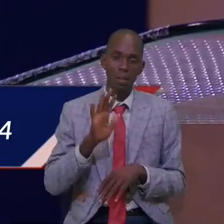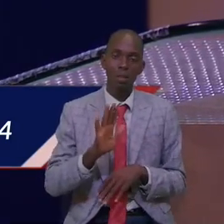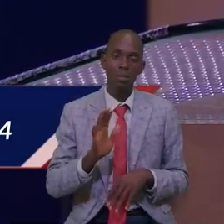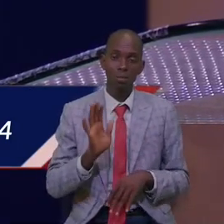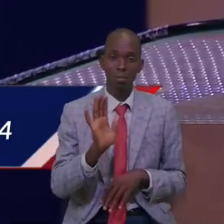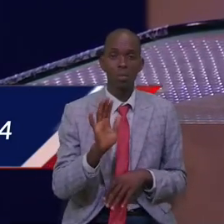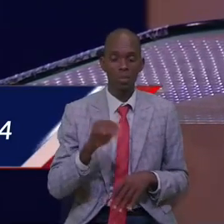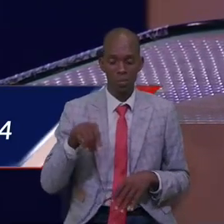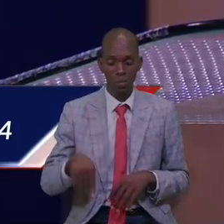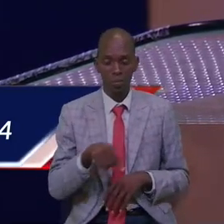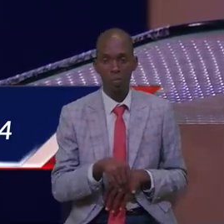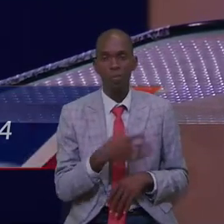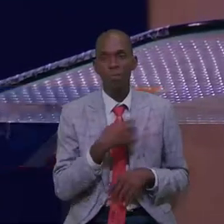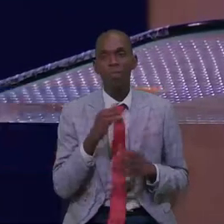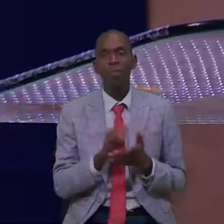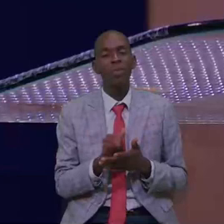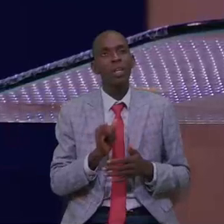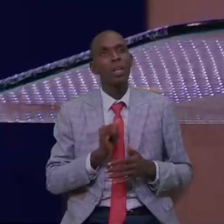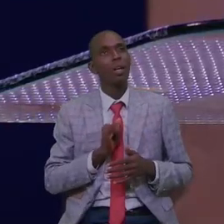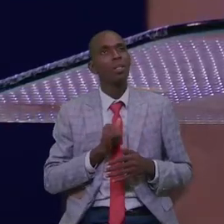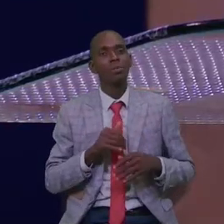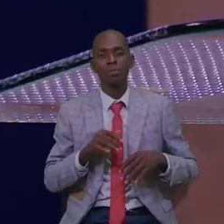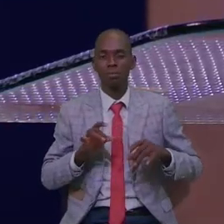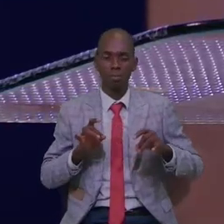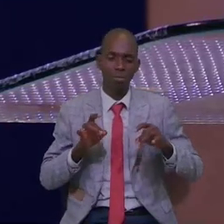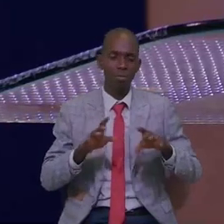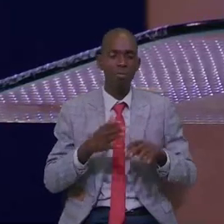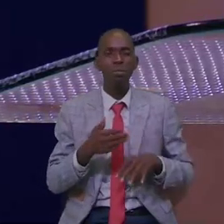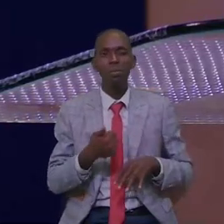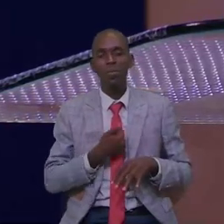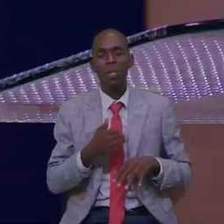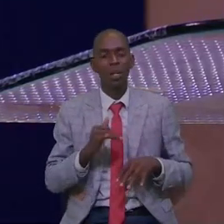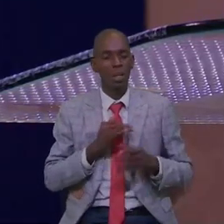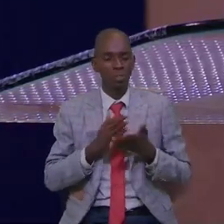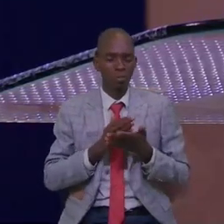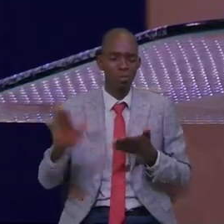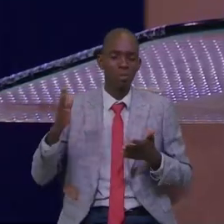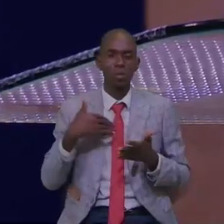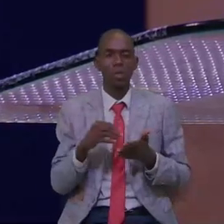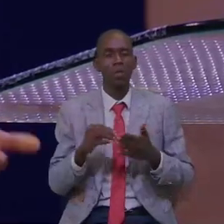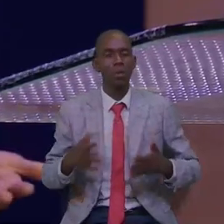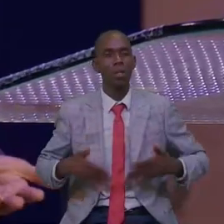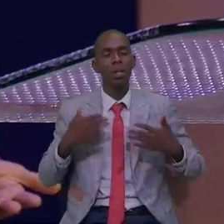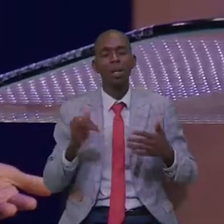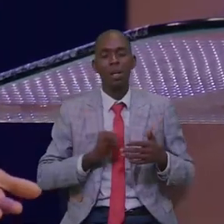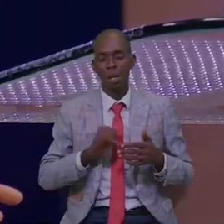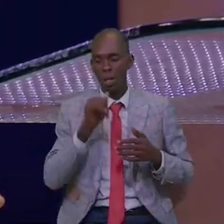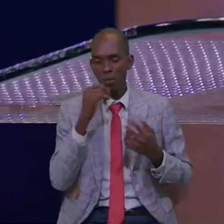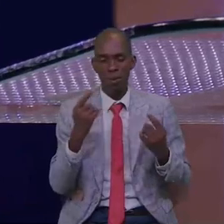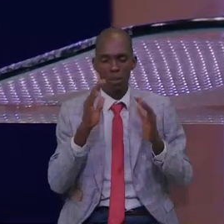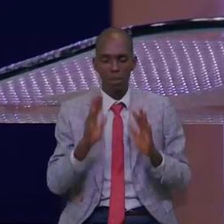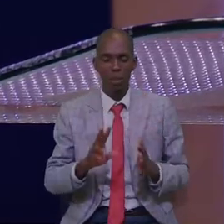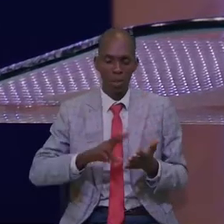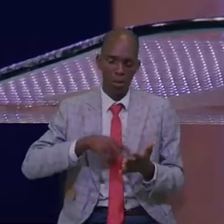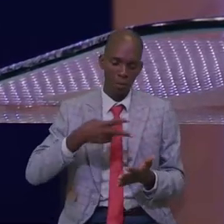me déteste, je rejette ma vie, je suis pécheur, et il tombe à ses